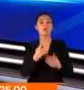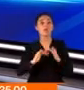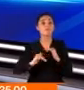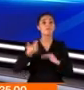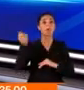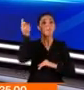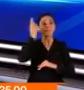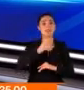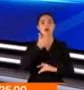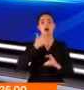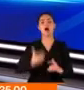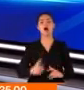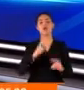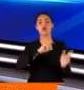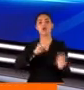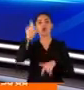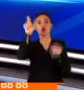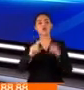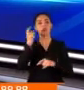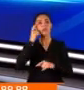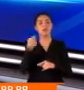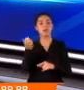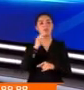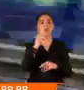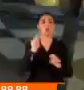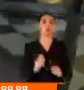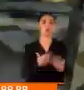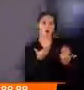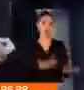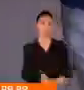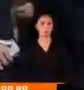yine Afgan mülteci iddialarına getirdi.